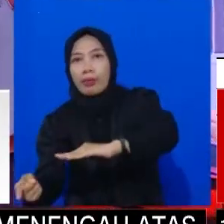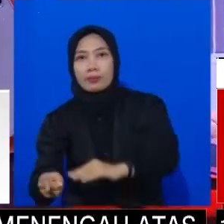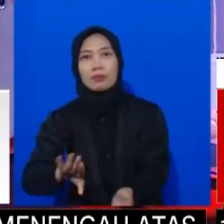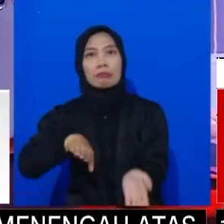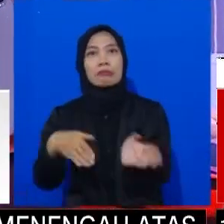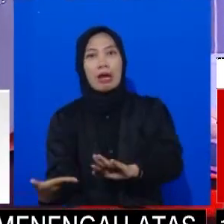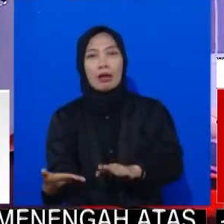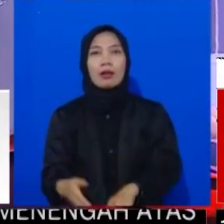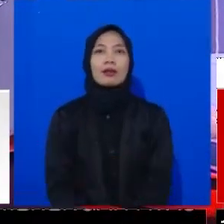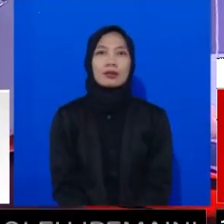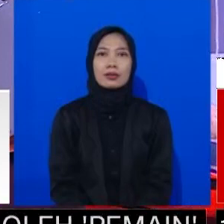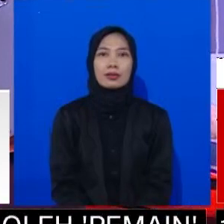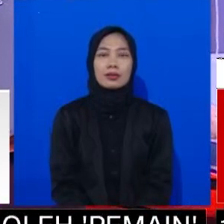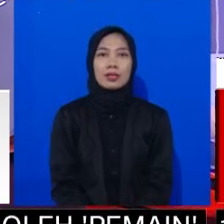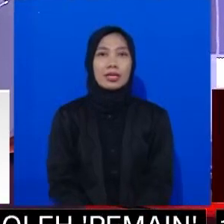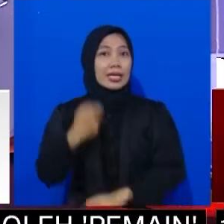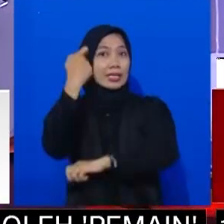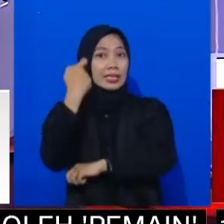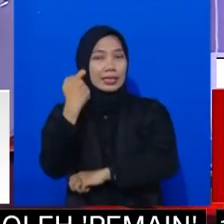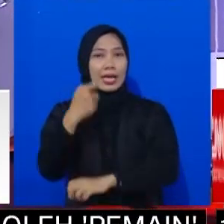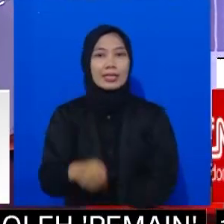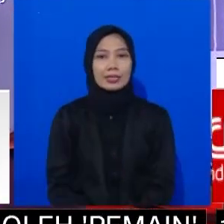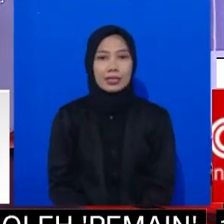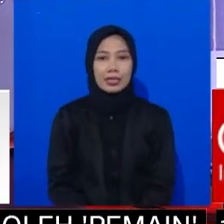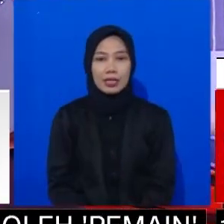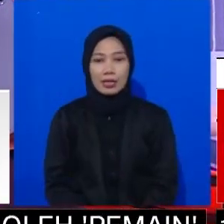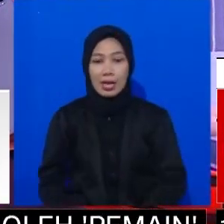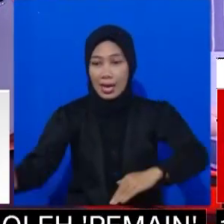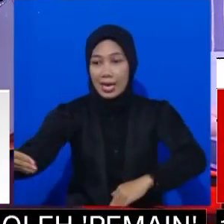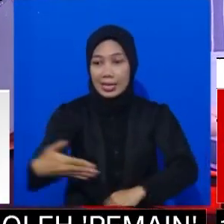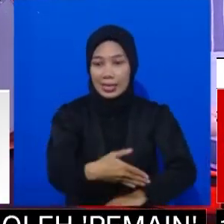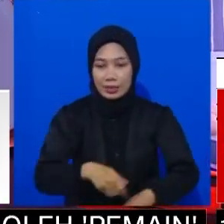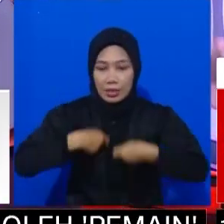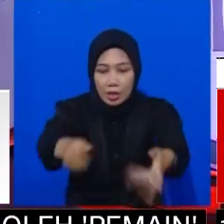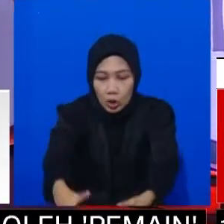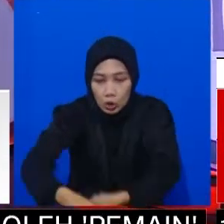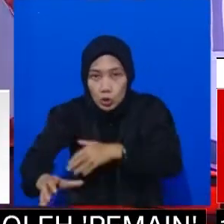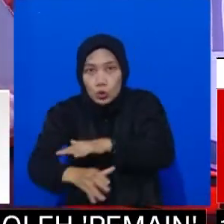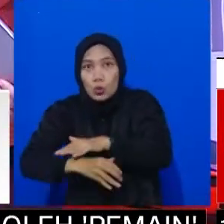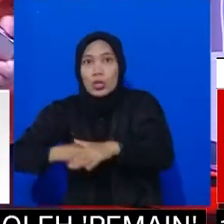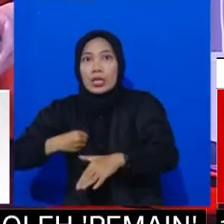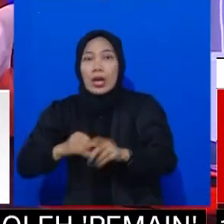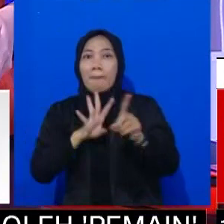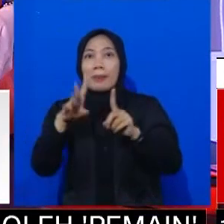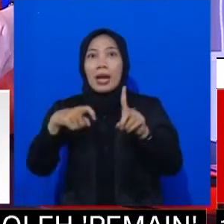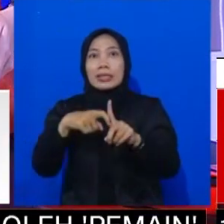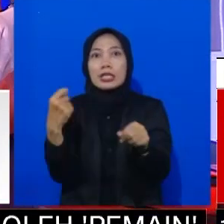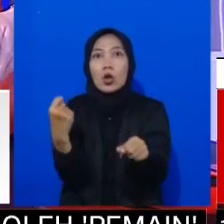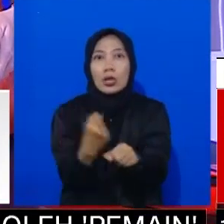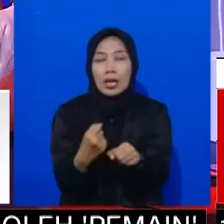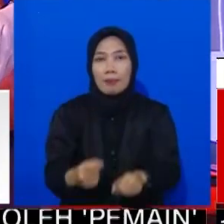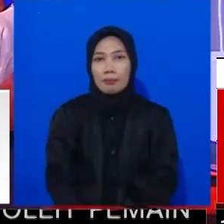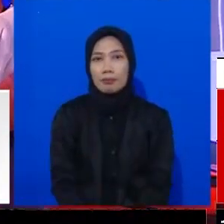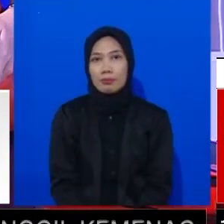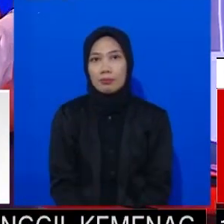Tasikmalaya, Jawa Barat, pencurian ikan gurame sebanyak 40 kg terekam kamera pengawas. Polisi menyebut tersangka pelaku mencuri ikan